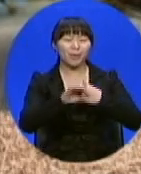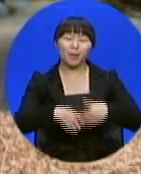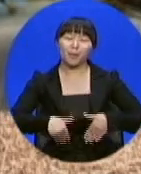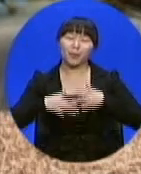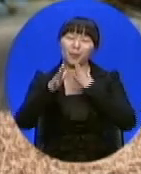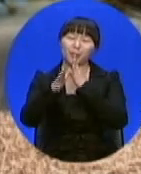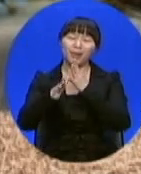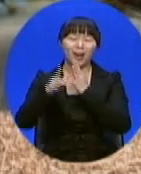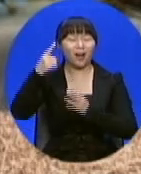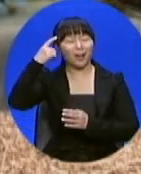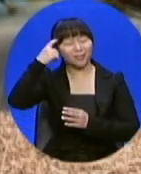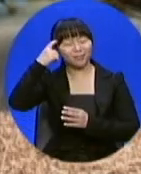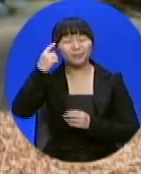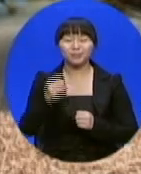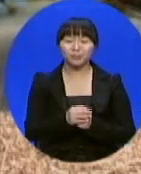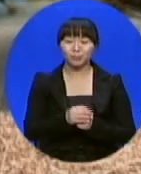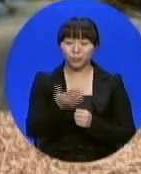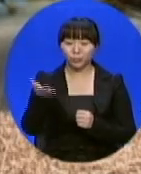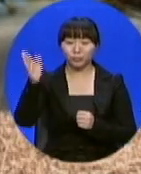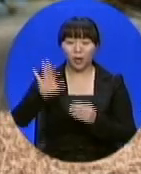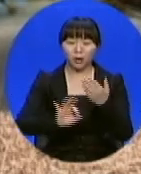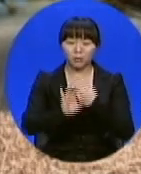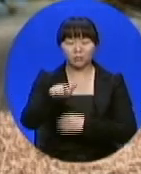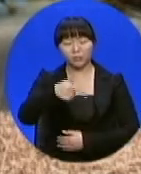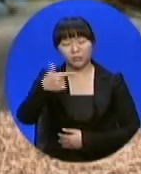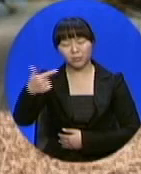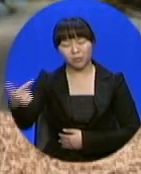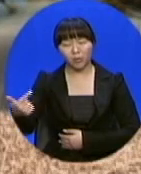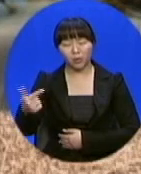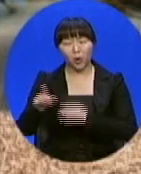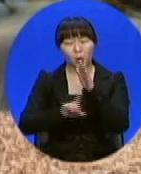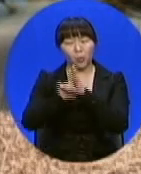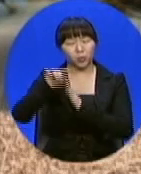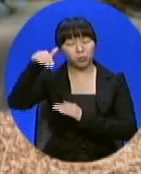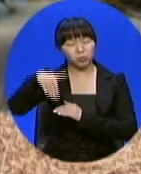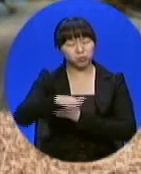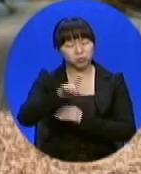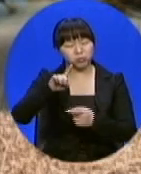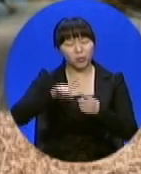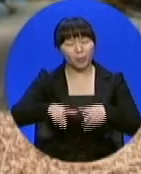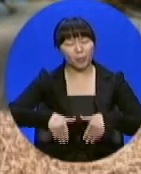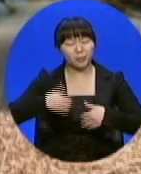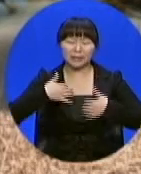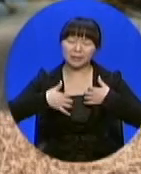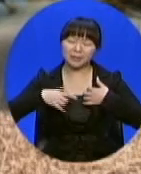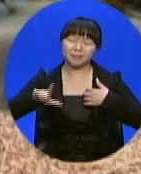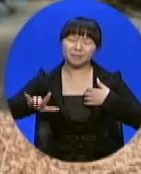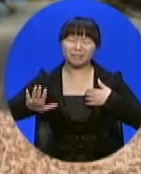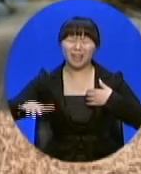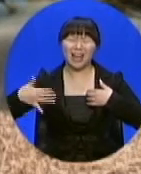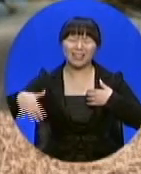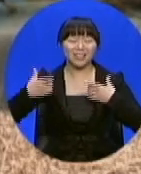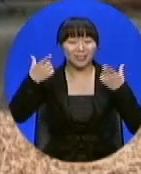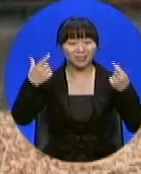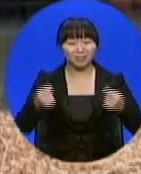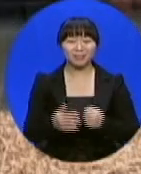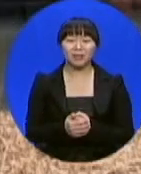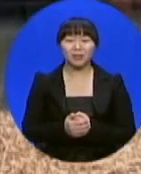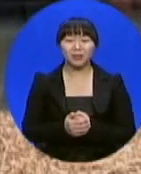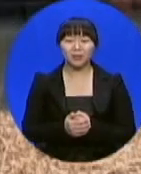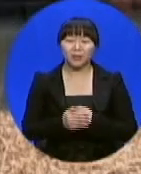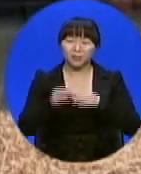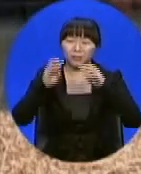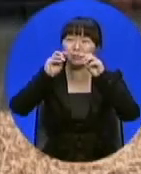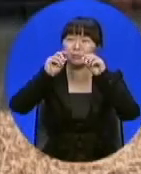봄나들이가 떠오르기도 합니다. 하지만 아침 저녁으로 일교차가 큰 날씨도 아직 봄을 즐기는 것은 섣부르다 이야기하지만